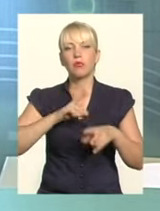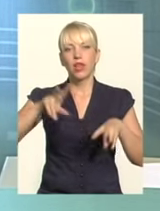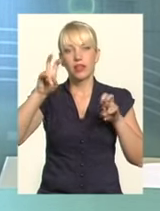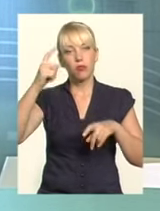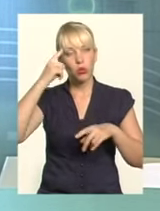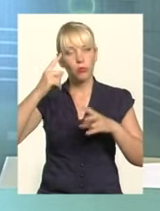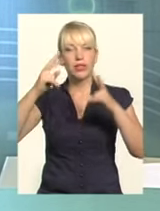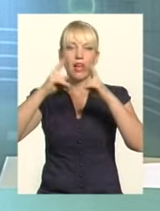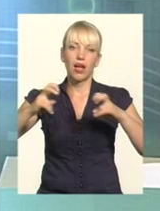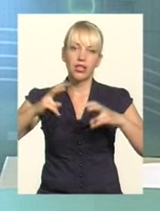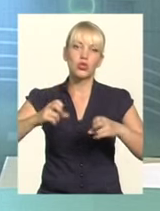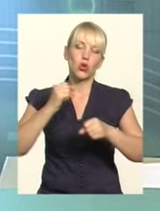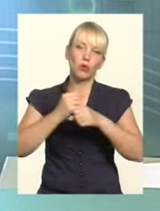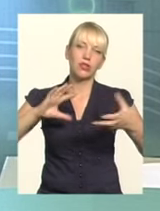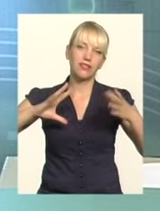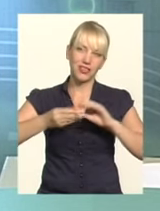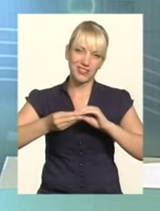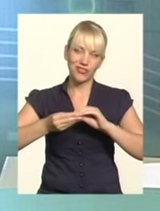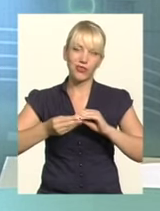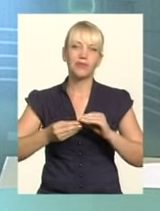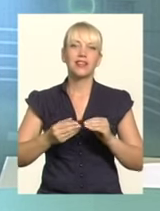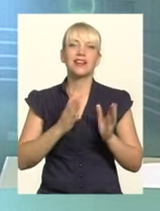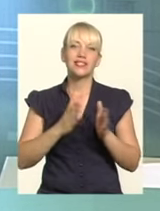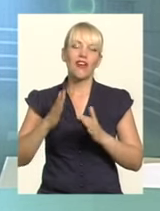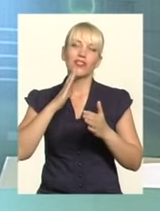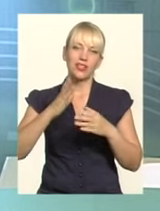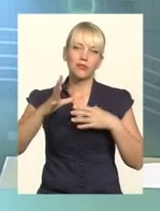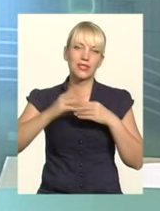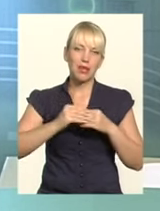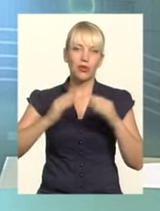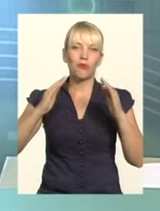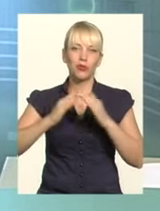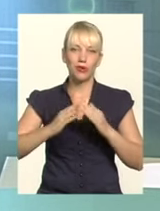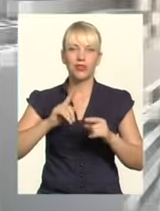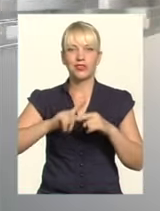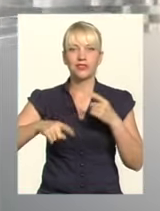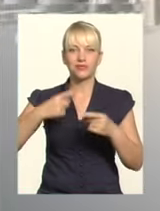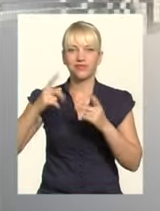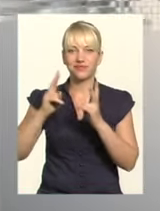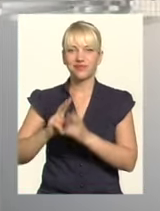Думайте, аналізуйте, робіть висновки. Злагоди у нашому спільному домі. Побачимось незабаром.